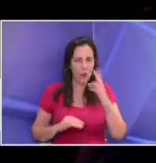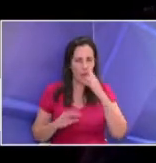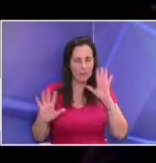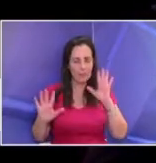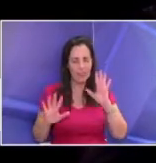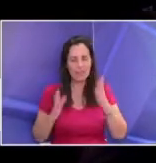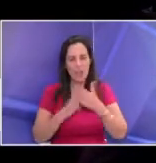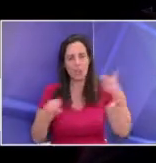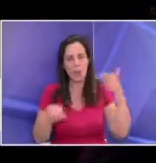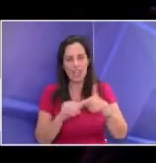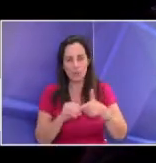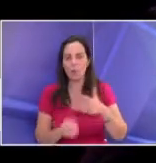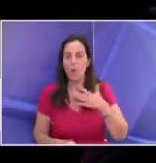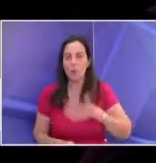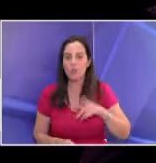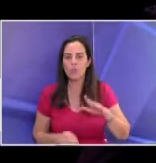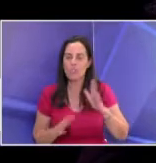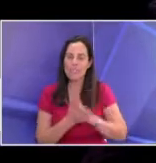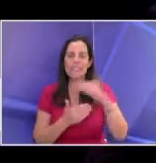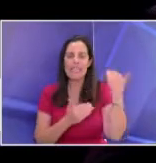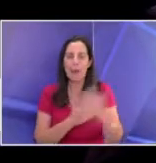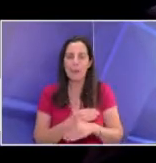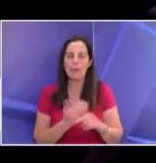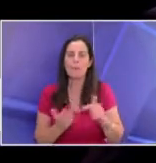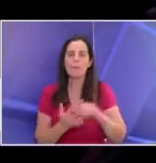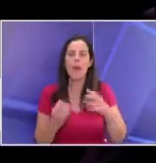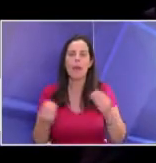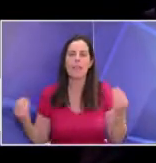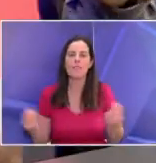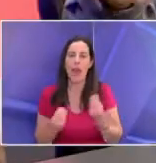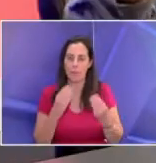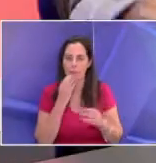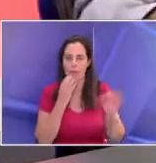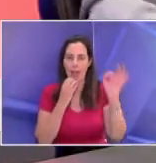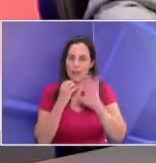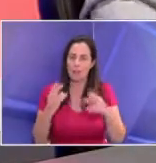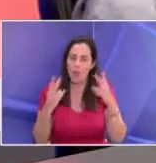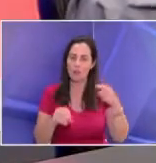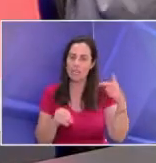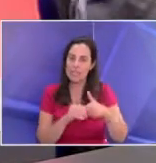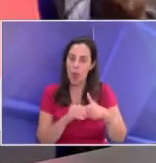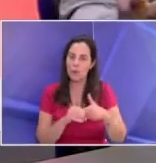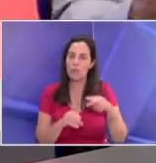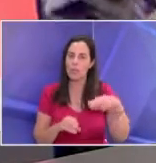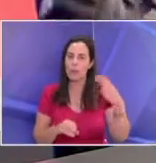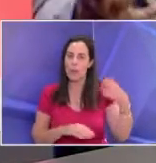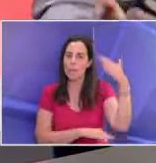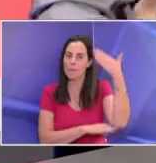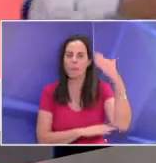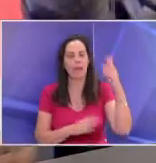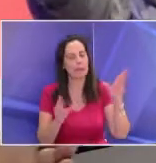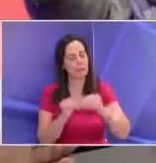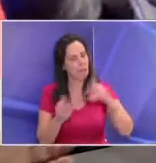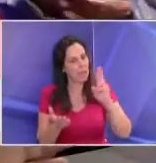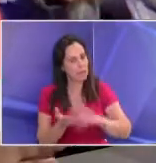את הסעודים החוצה. הוא רוצה שזה יהיה מאחוריו. משום שיש הרבה דברים חשובים. ועדיין גם חשוב לסעודיה להיות מדינה